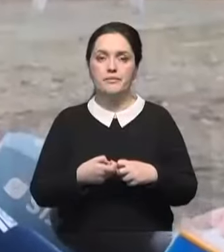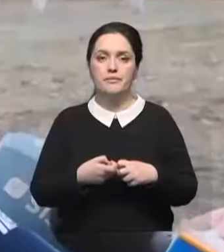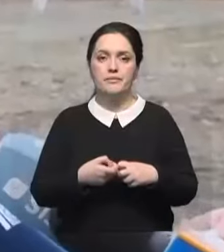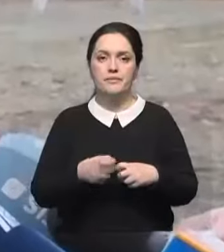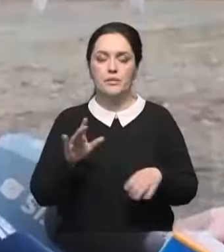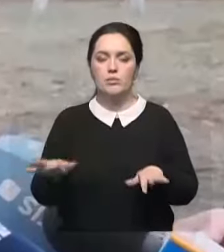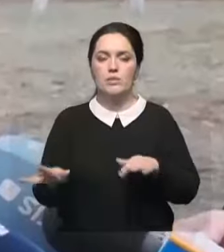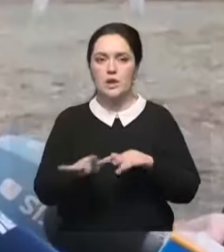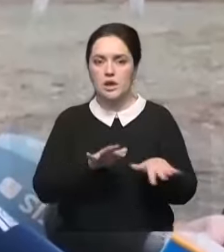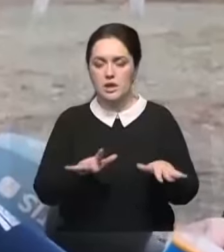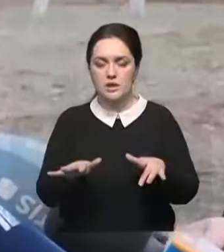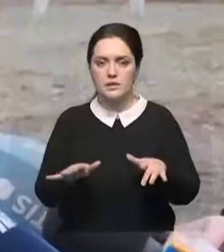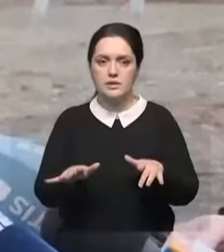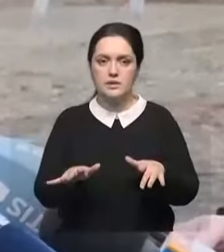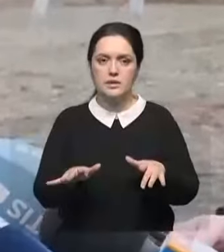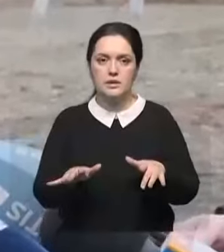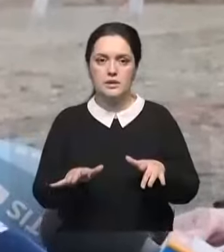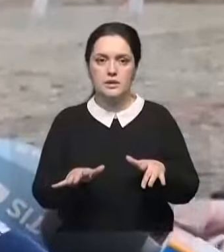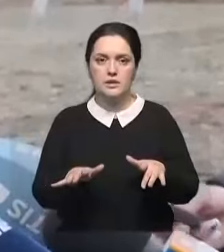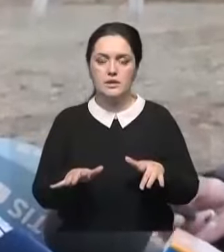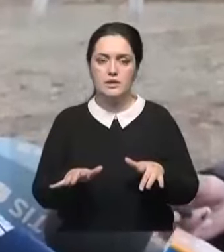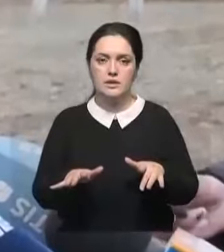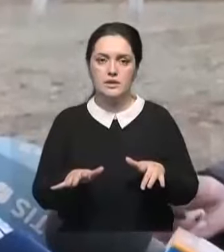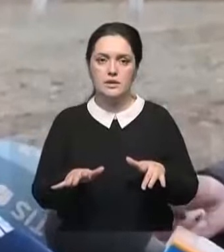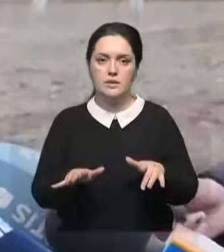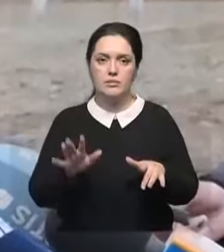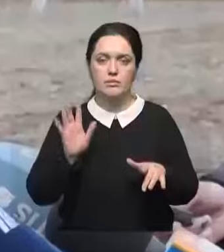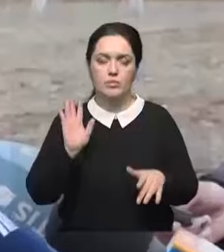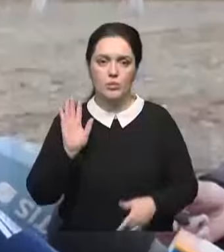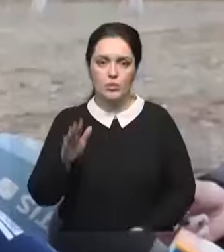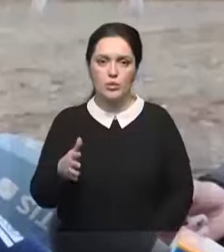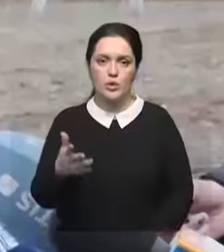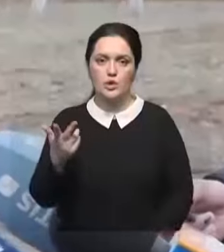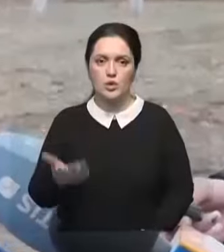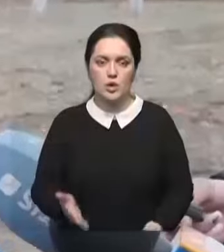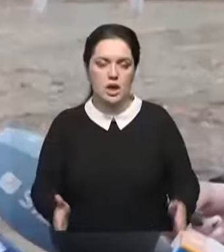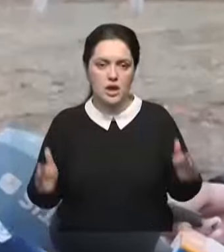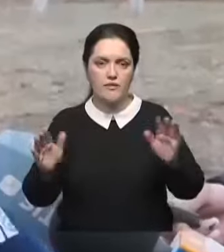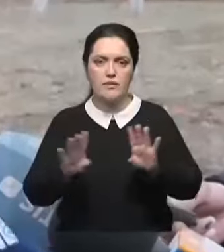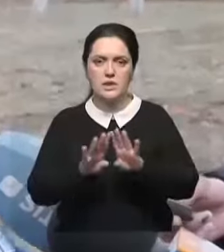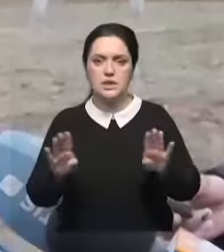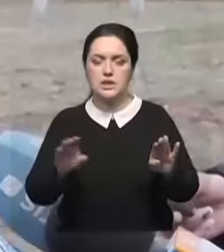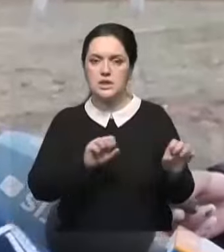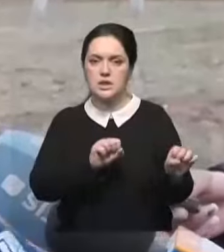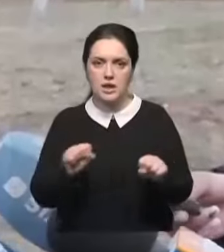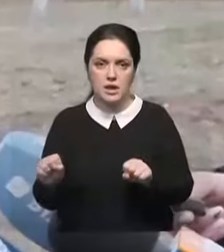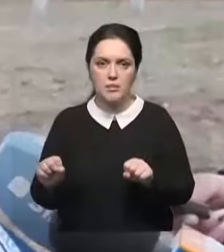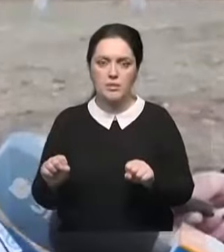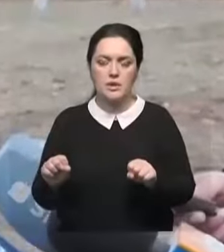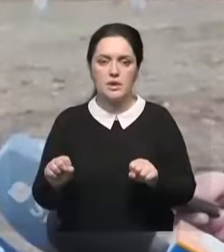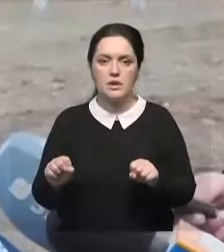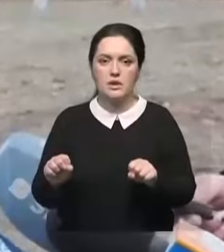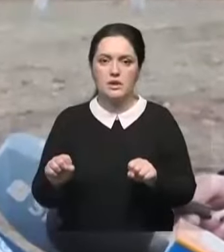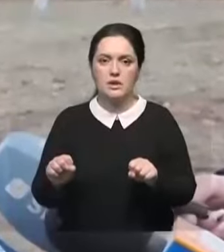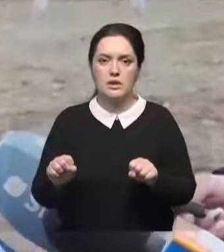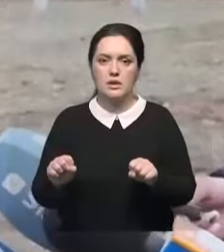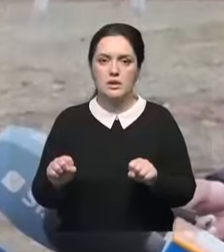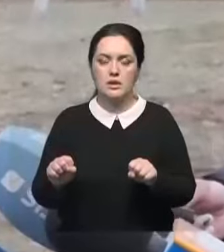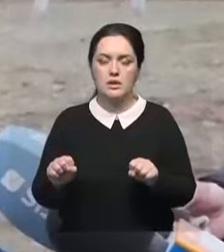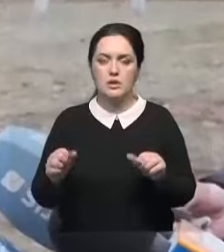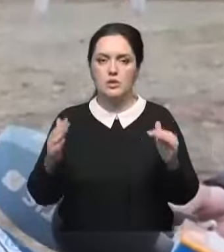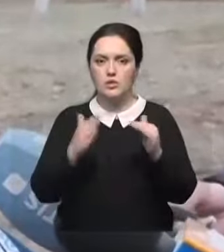комплексных мероприятиях, включая там устройство 3 котлованов, устройство дамбы и перенос некоторых